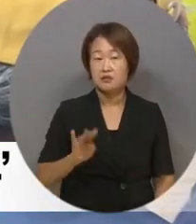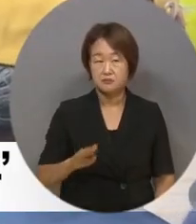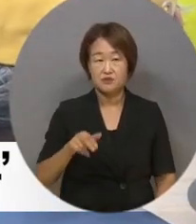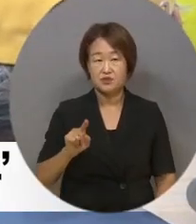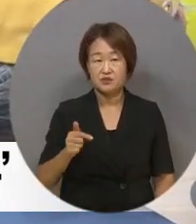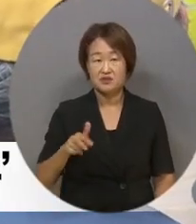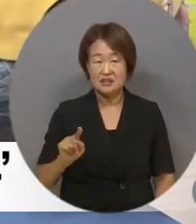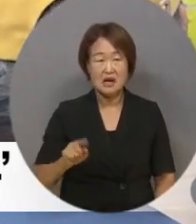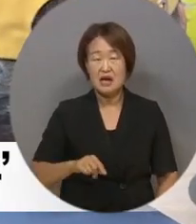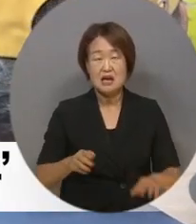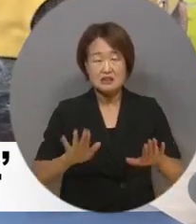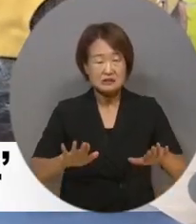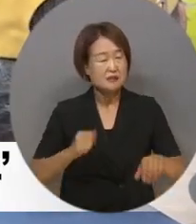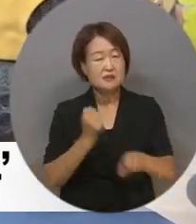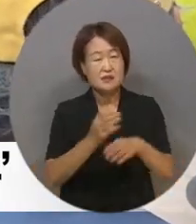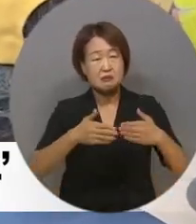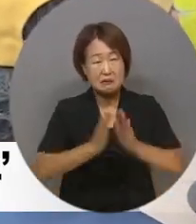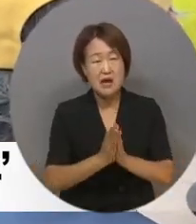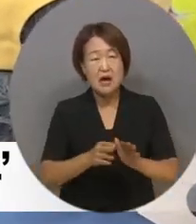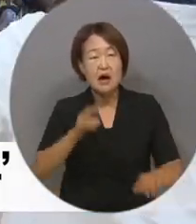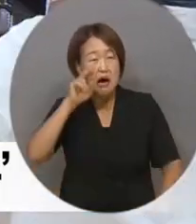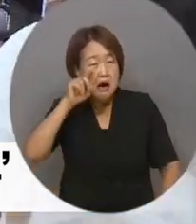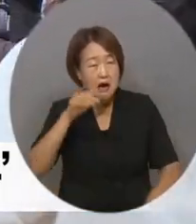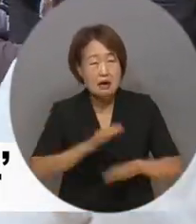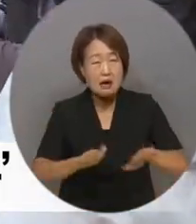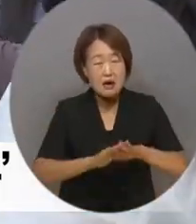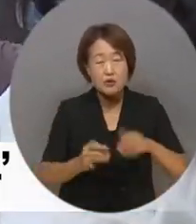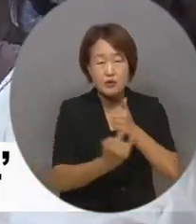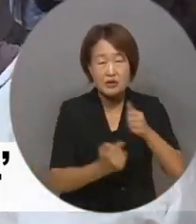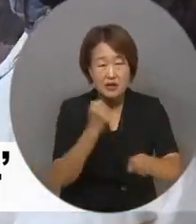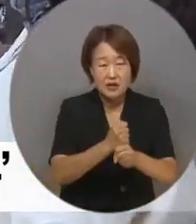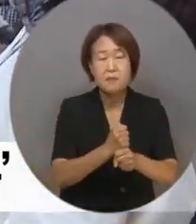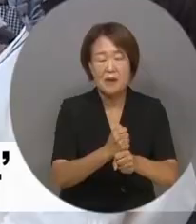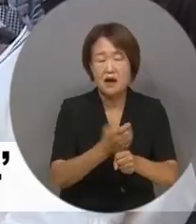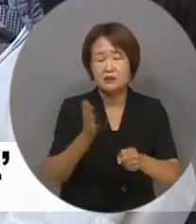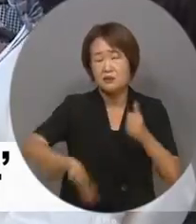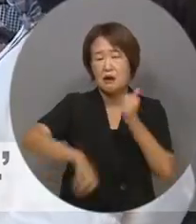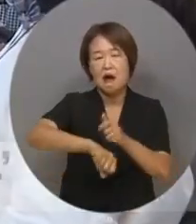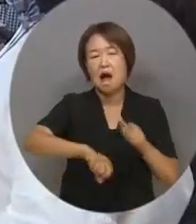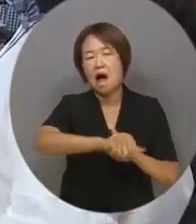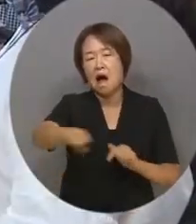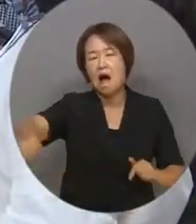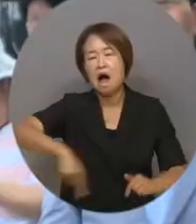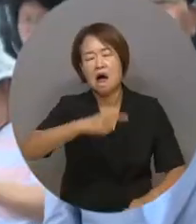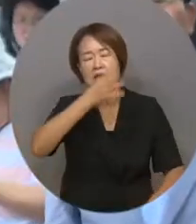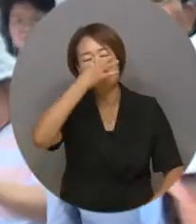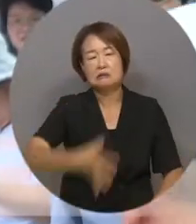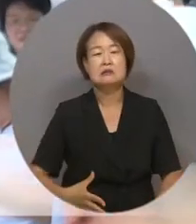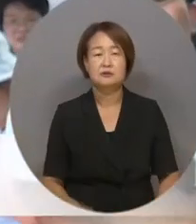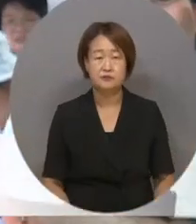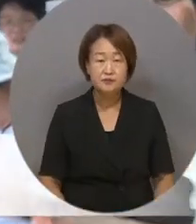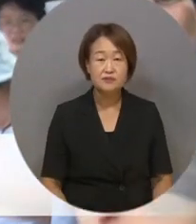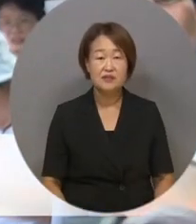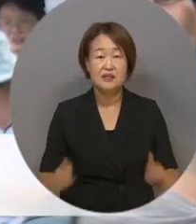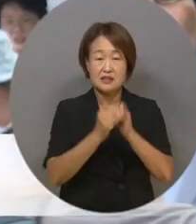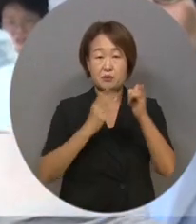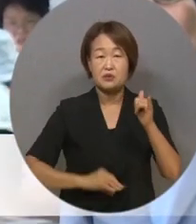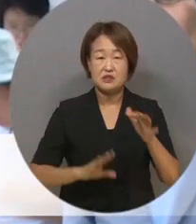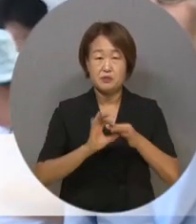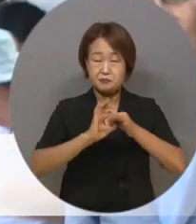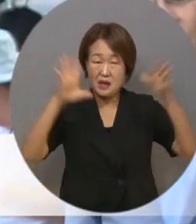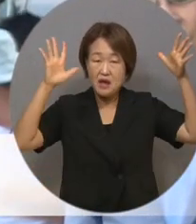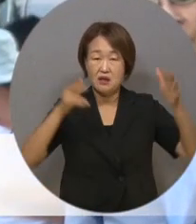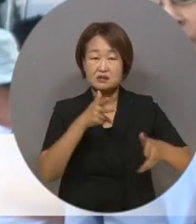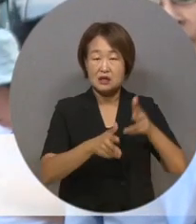들어가면서 비상대책위원회가 꾸려졌으나 산하시설들의 상황은 더욱 악화됐다는 설명입니다. 사회복지와 관련